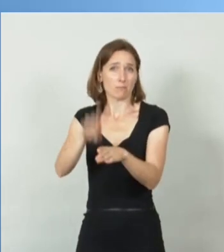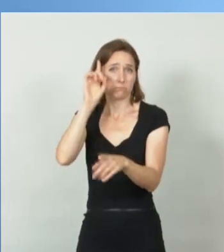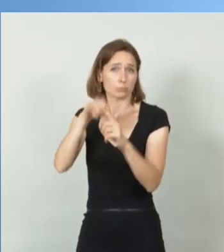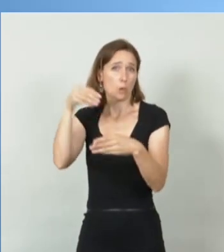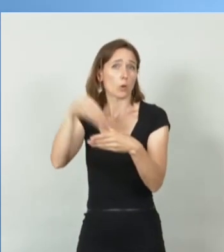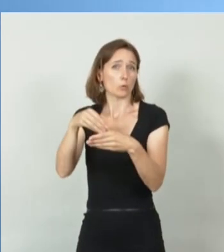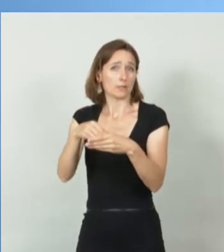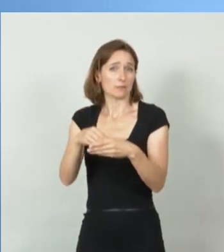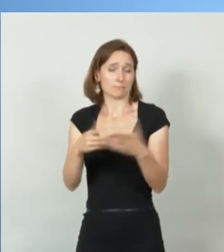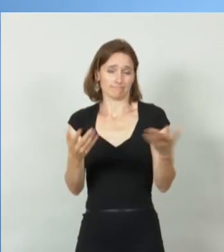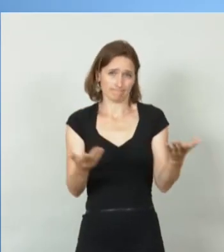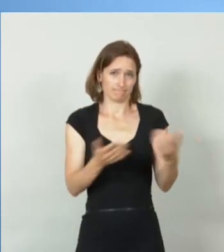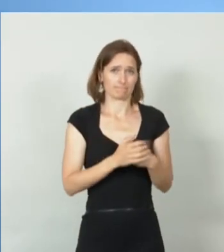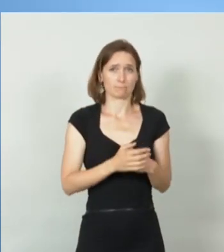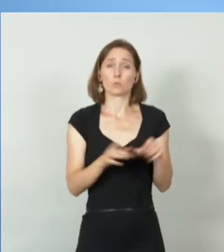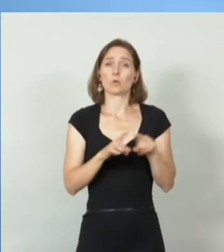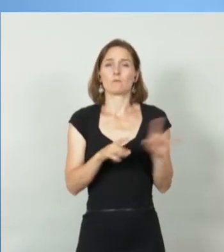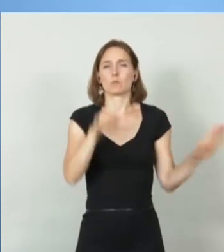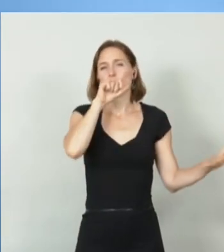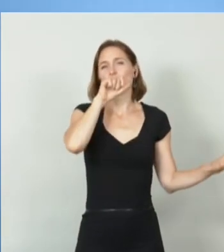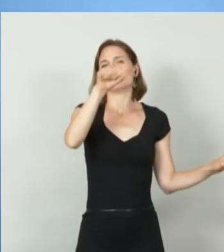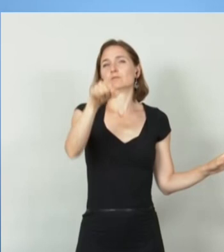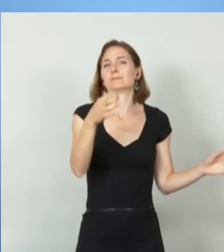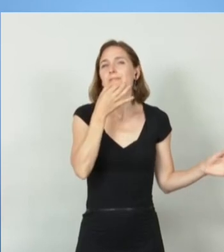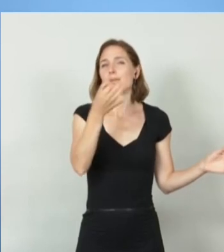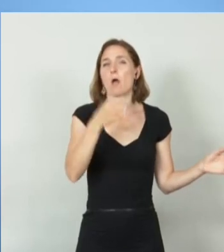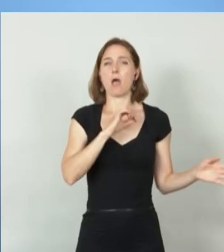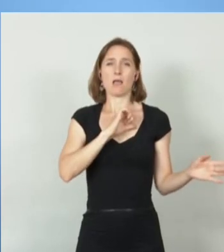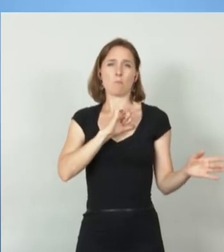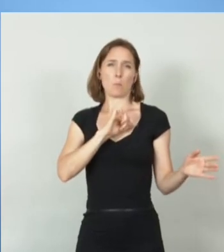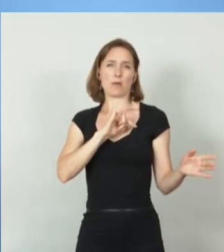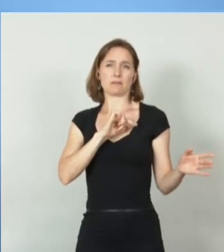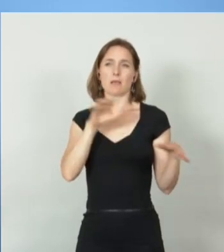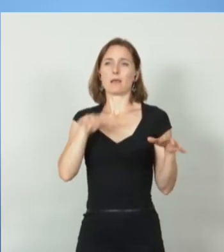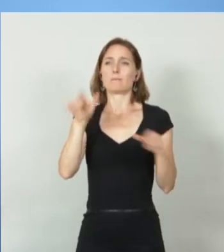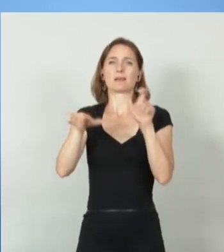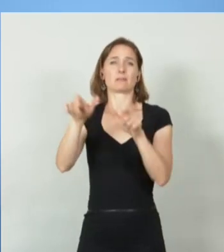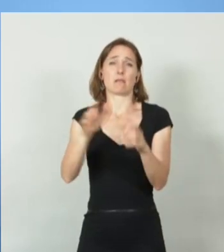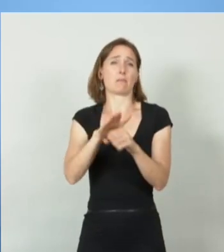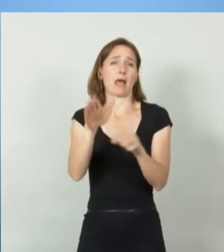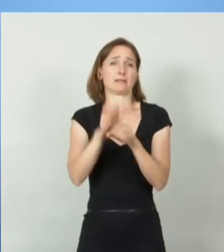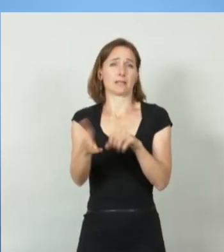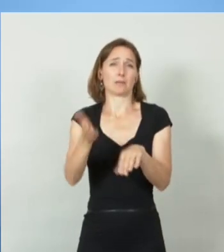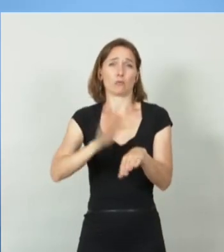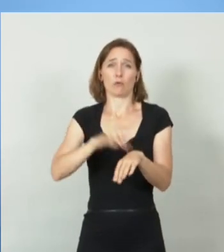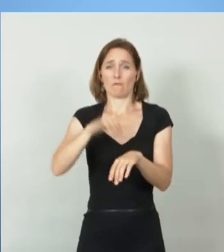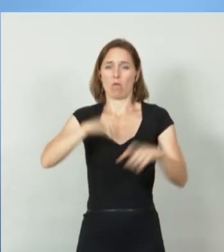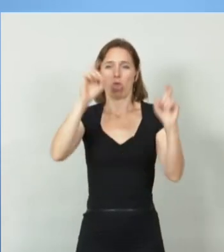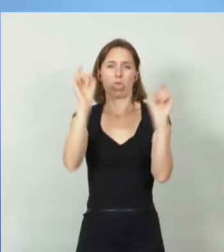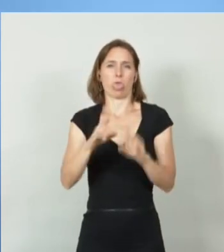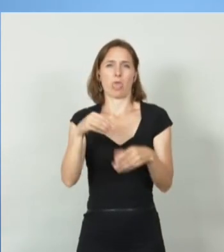dénoncer le manque de policiers alors même que vous avez voulu faire des économies sur la prévention